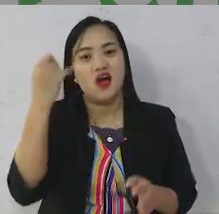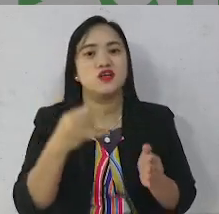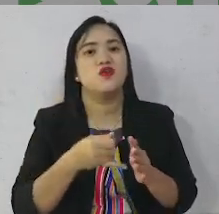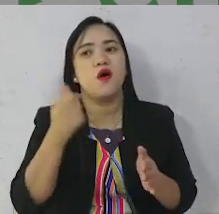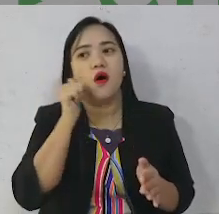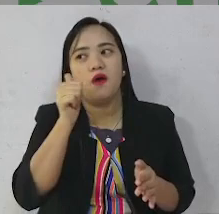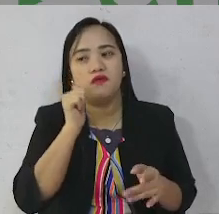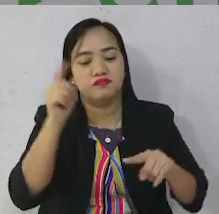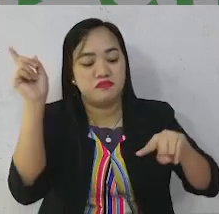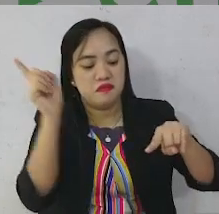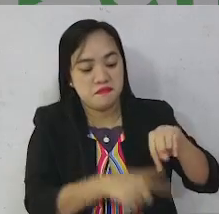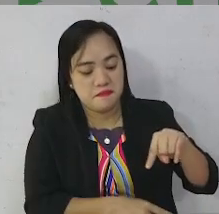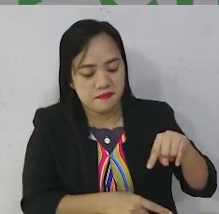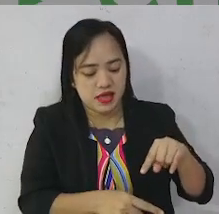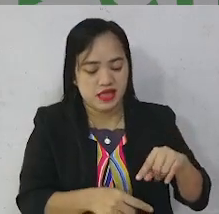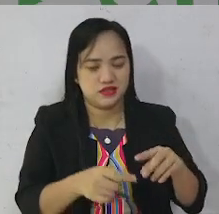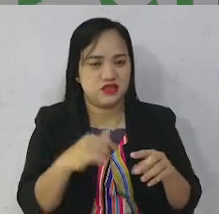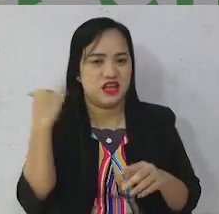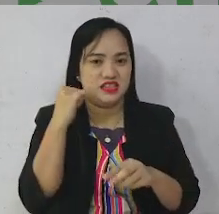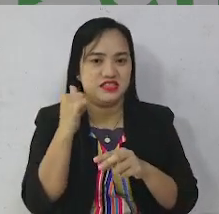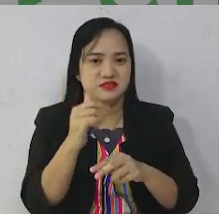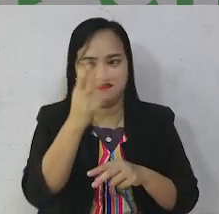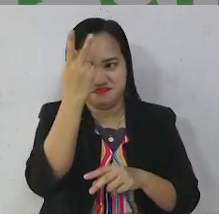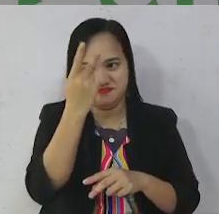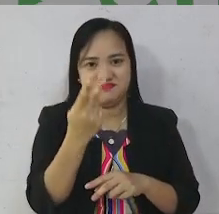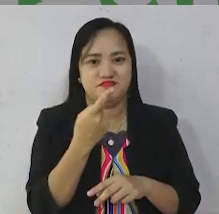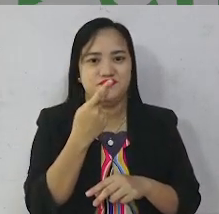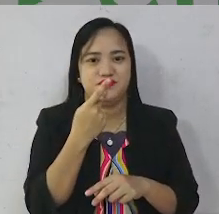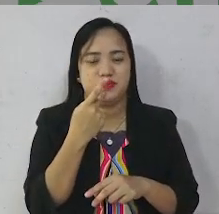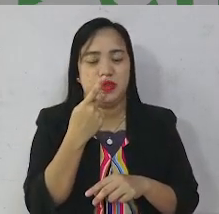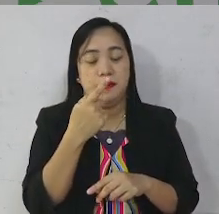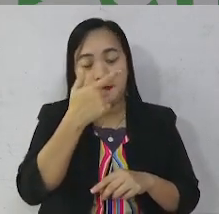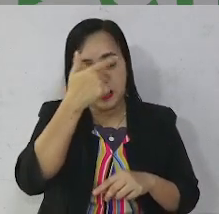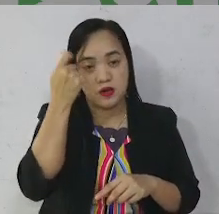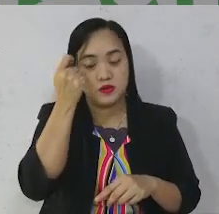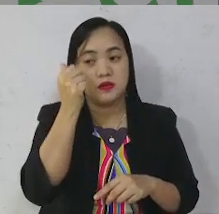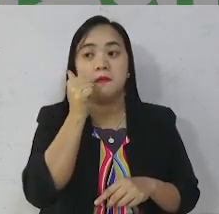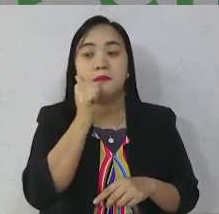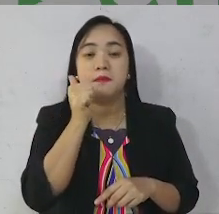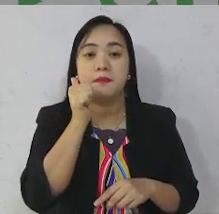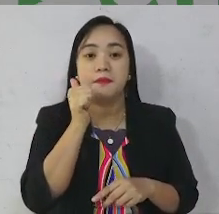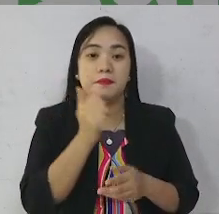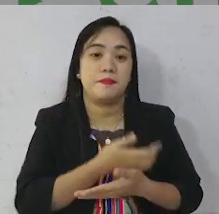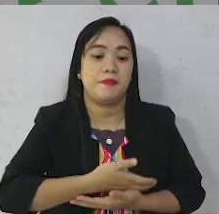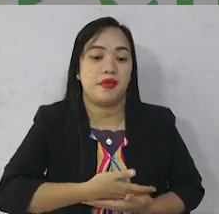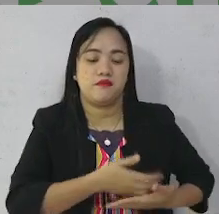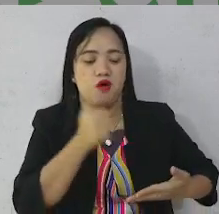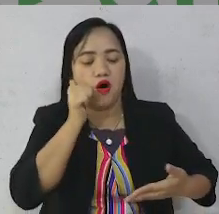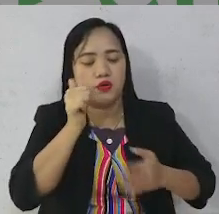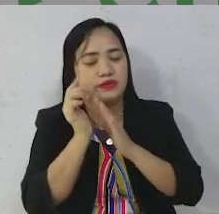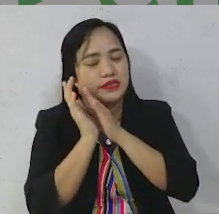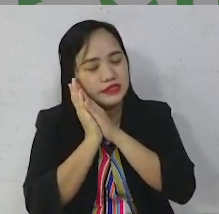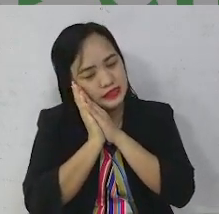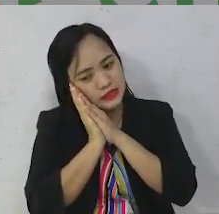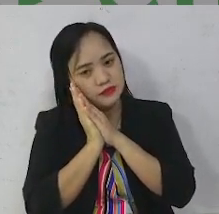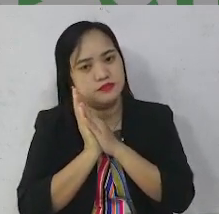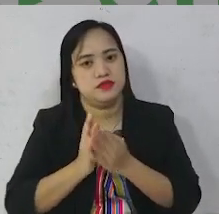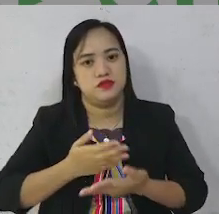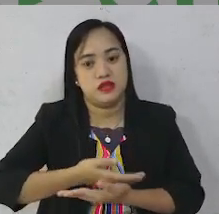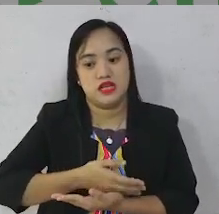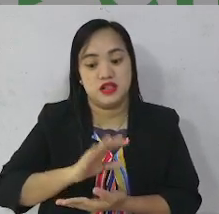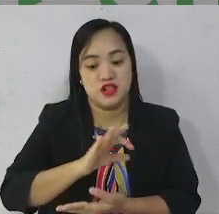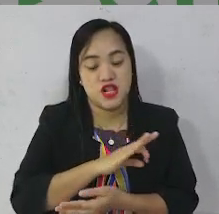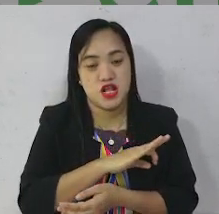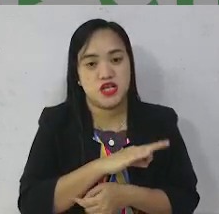diyan pag hinakbangan mo yung ano e Parati kasi yan naka ano sa sahig eh nakahilata sa sahig nung baby kaya iwas na iwas